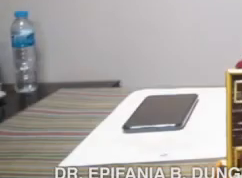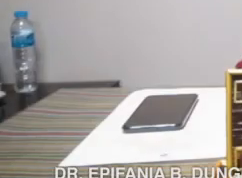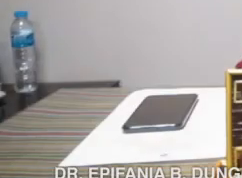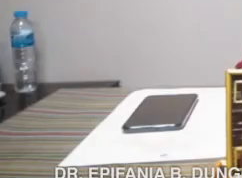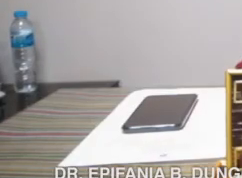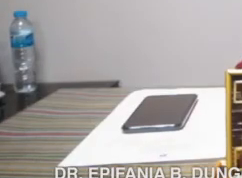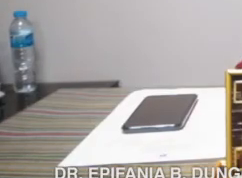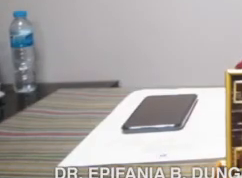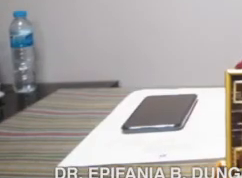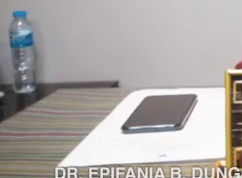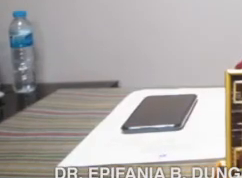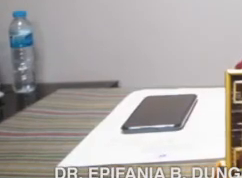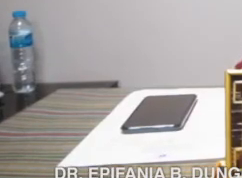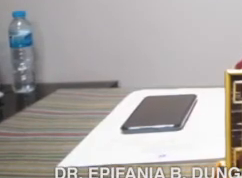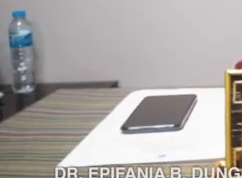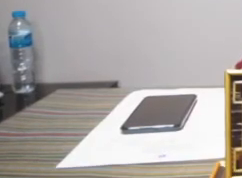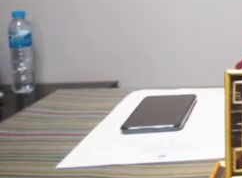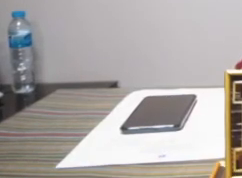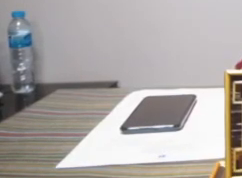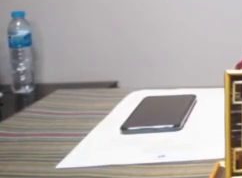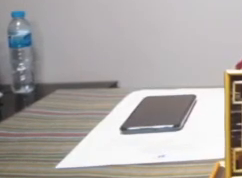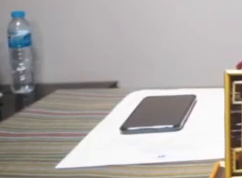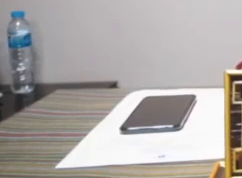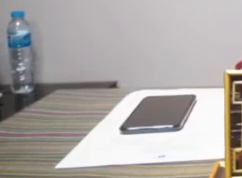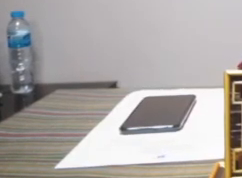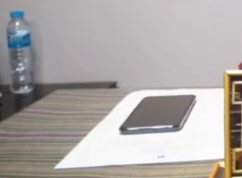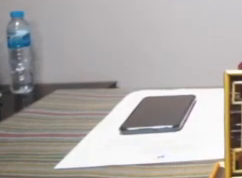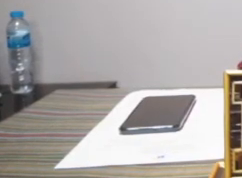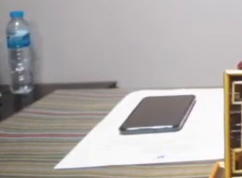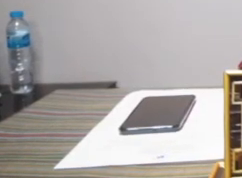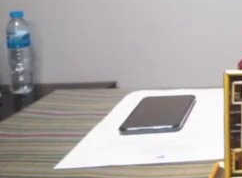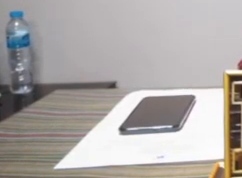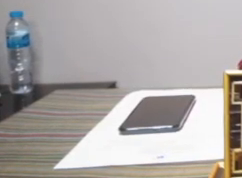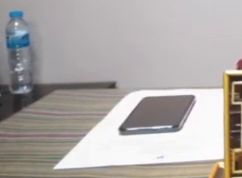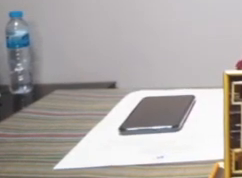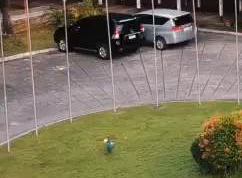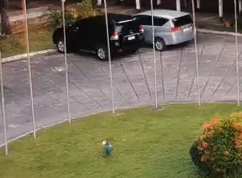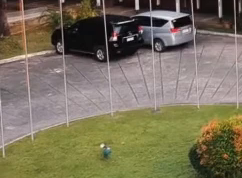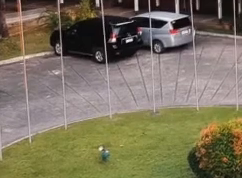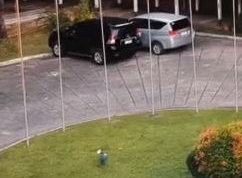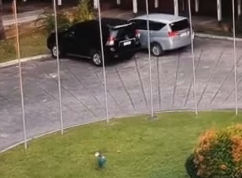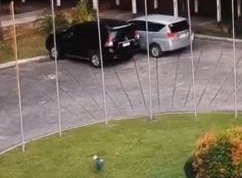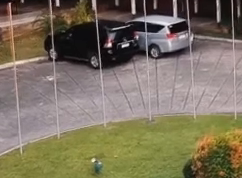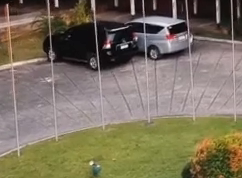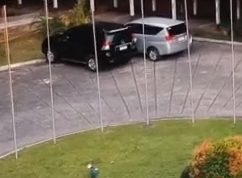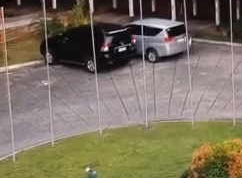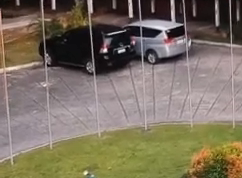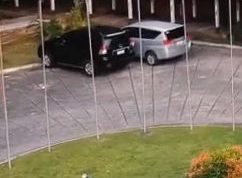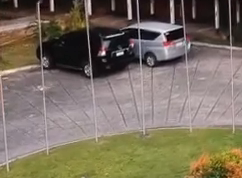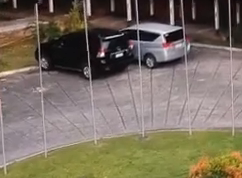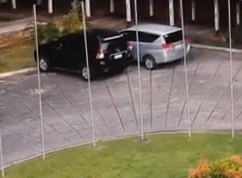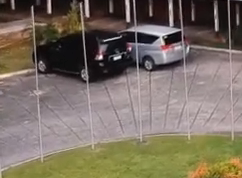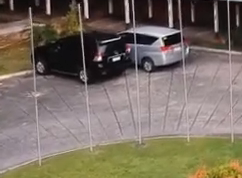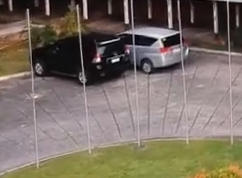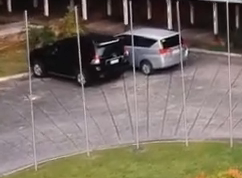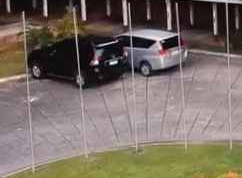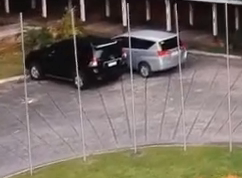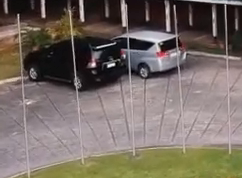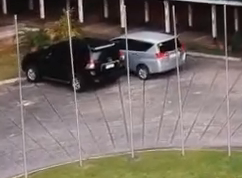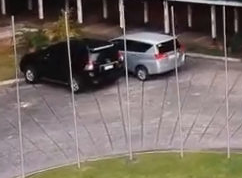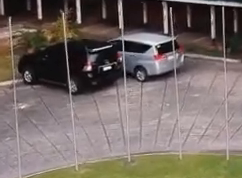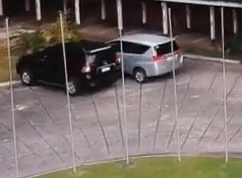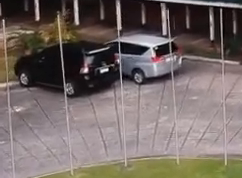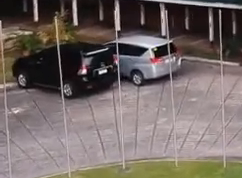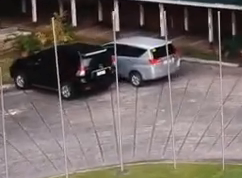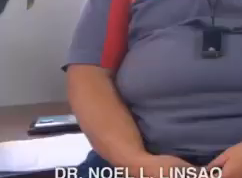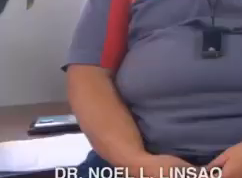Gusto po naming i-remind ang mga ating mahal na magulang na sila po ay magtiwala sa